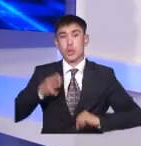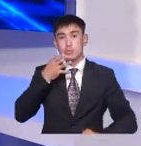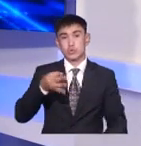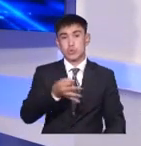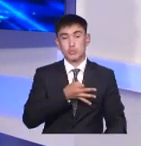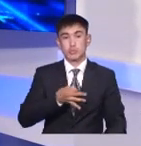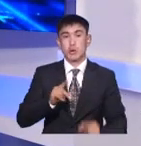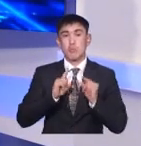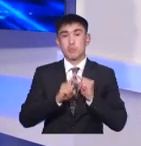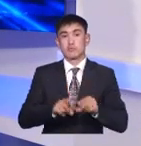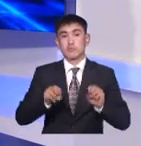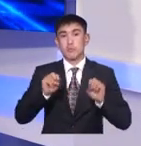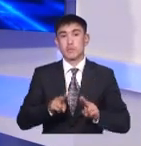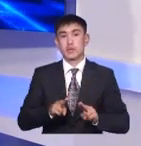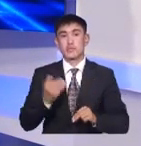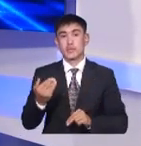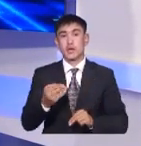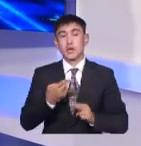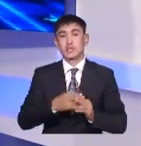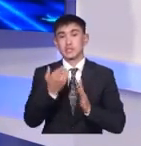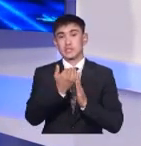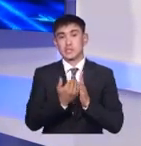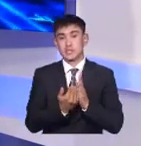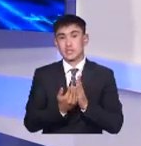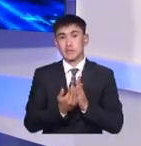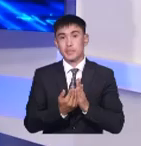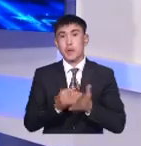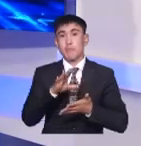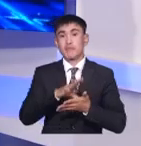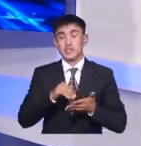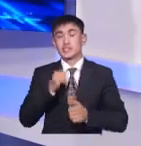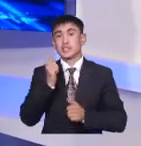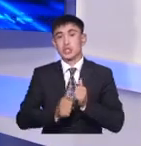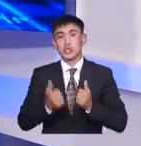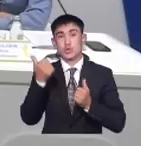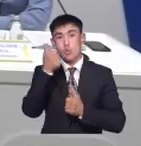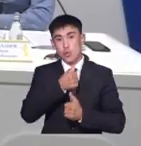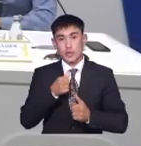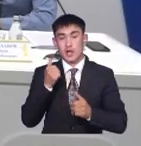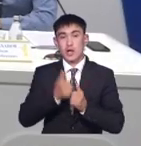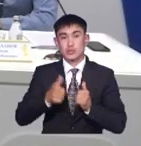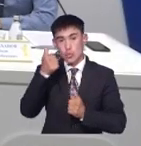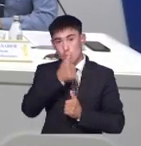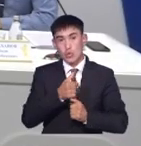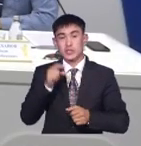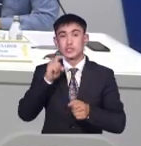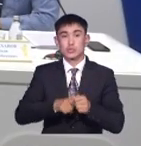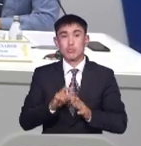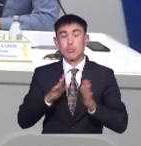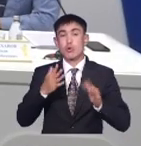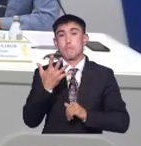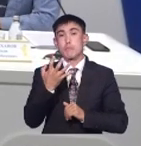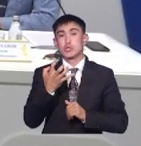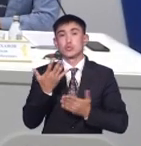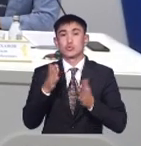прокуратуры Алматинской области. По словам правоохранителей, данная статистика повторяется ежегодно. Каждый год регистрируется